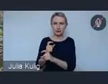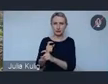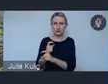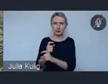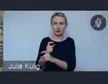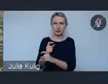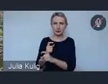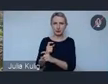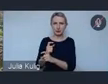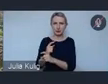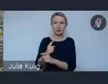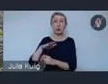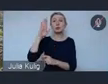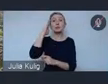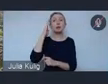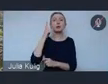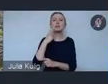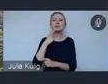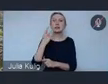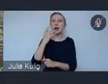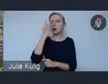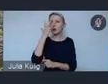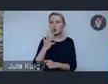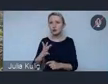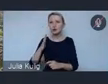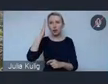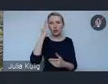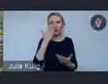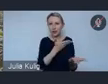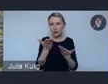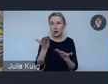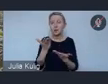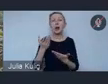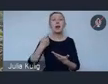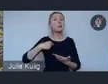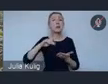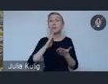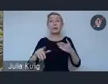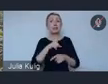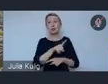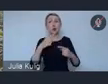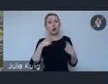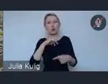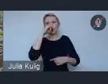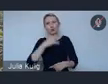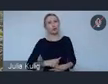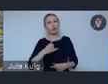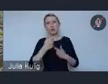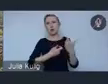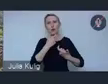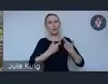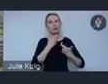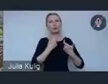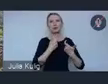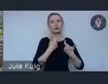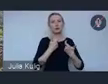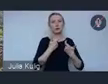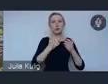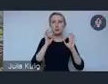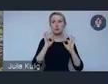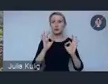znajomość języka rosyjskiego jest rzeczą oczywistą my bez nich nie bylibyśmy w stanie zbudować przyjaznego